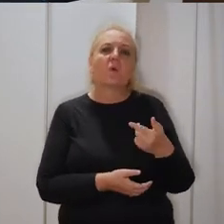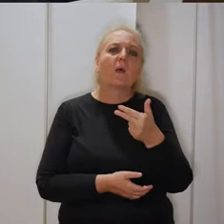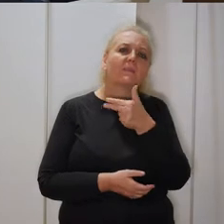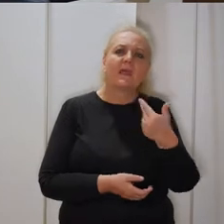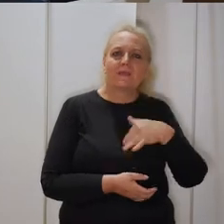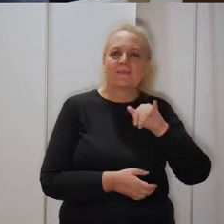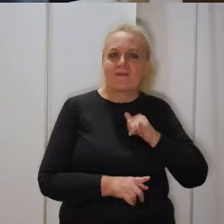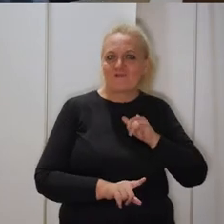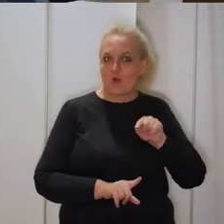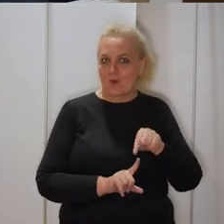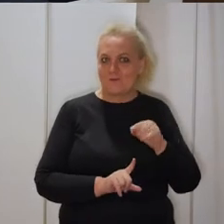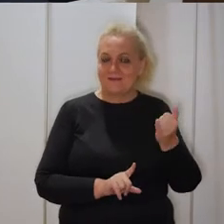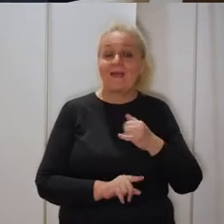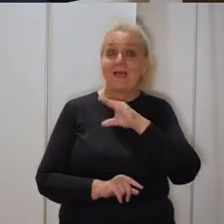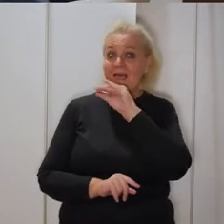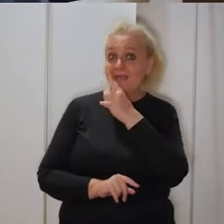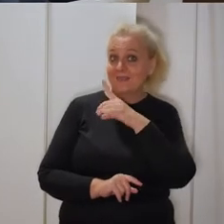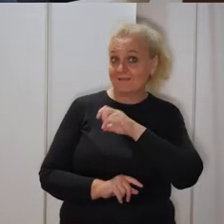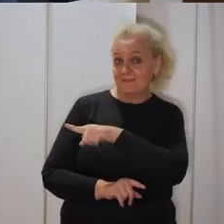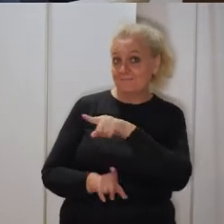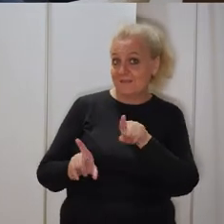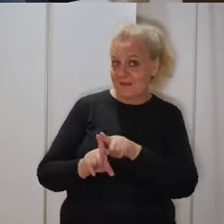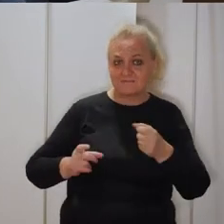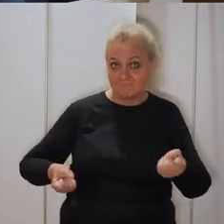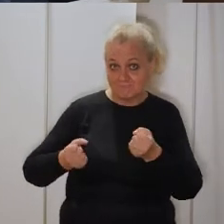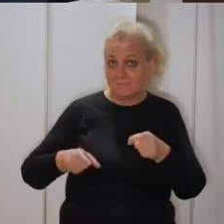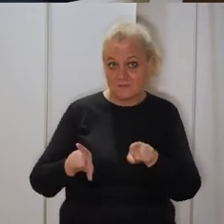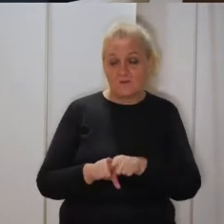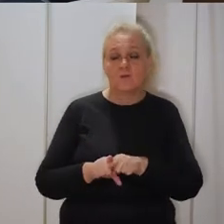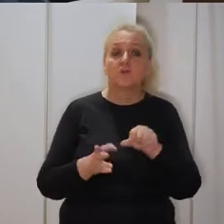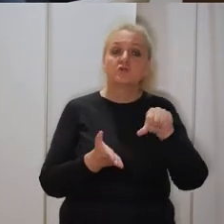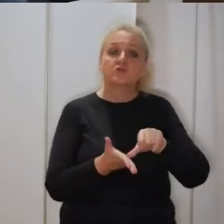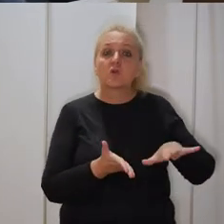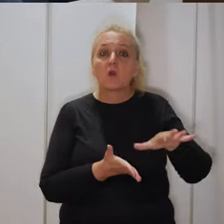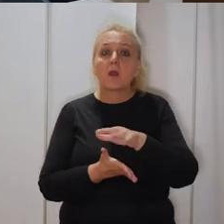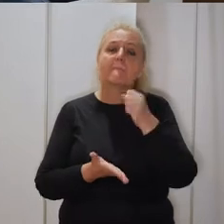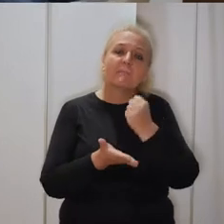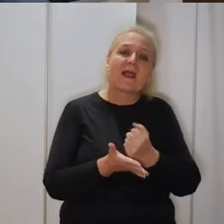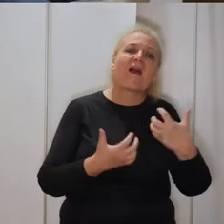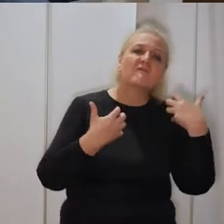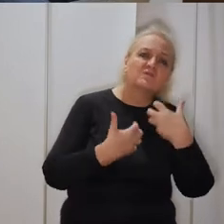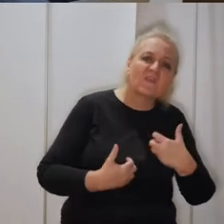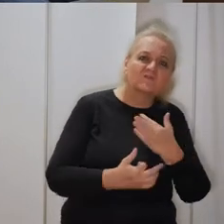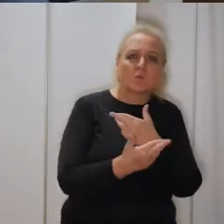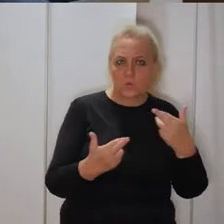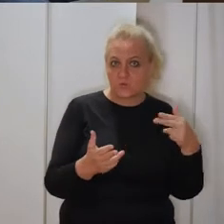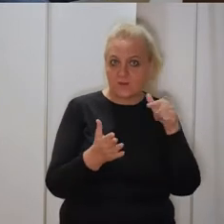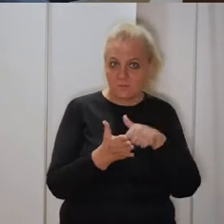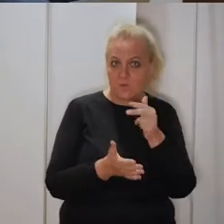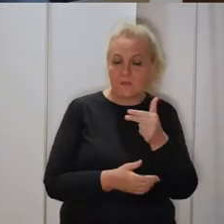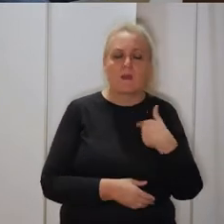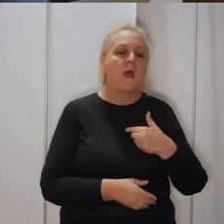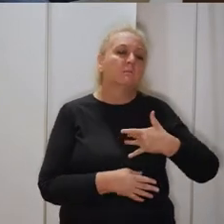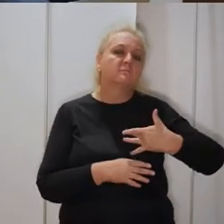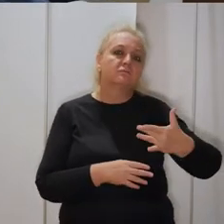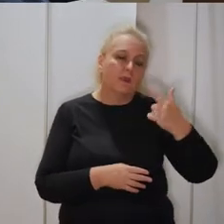tematami. I Edyta na przykład też jest bardzo zaangażowana w środowisko, w prawa zwierząt itd., itd., itd. I dopiero później odkryłam,